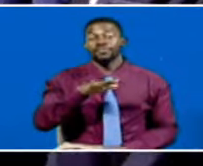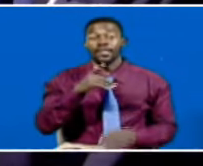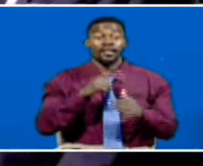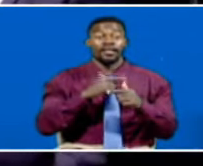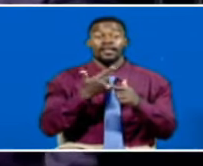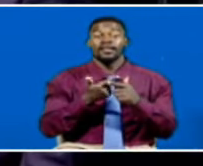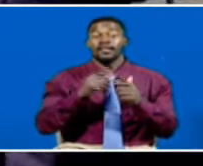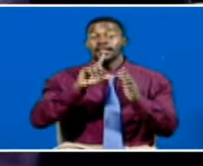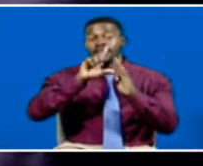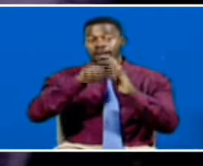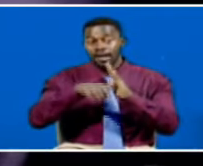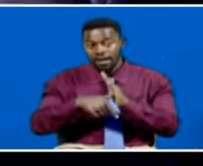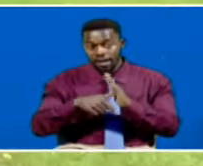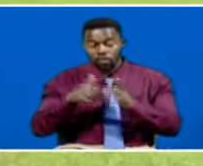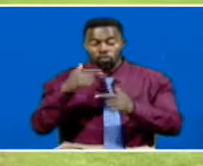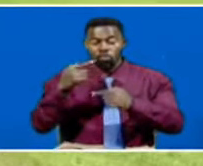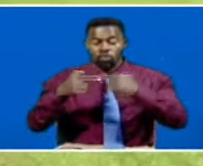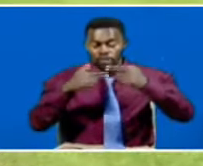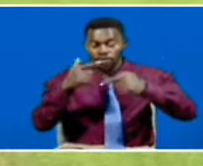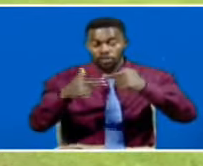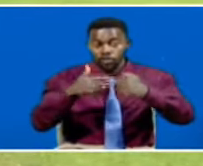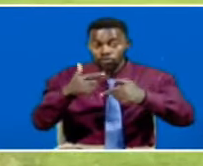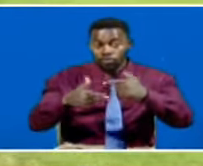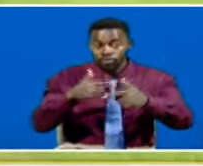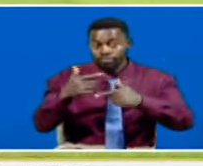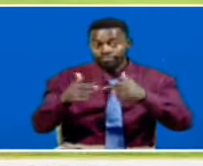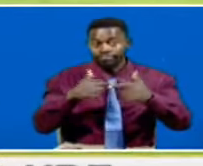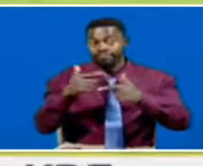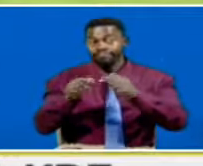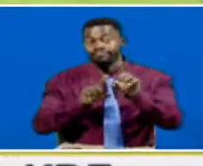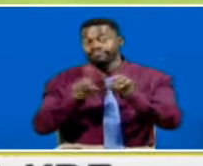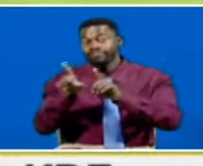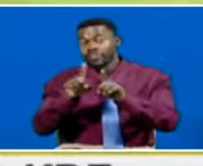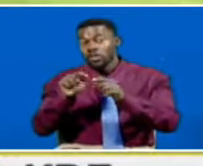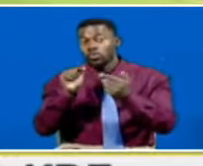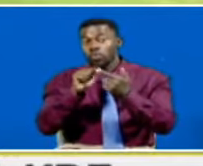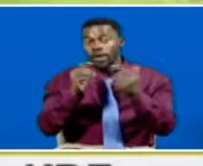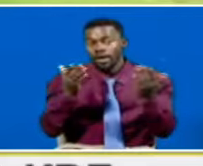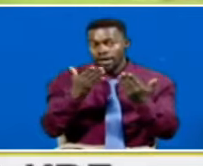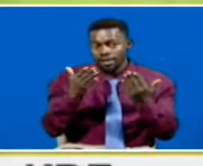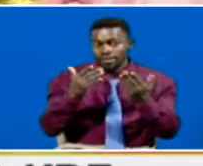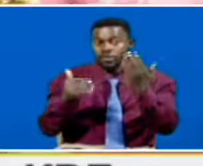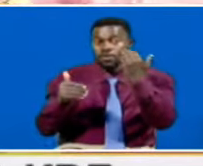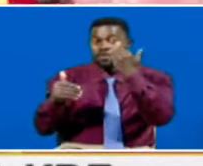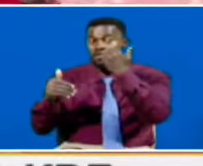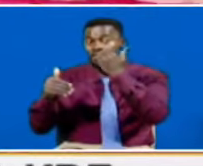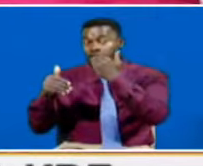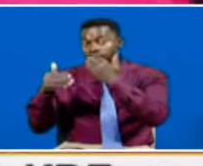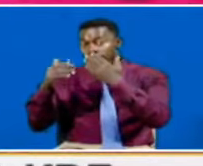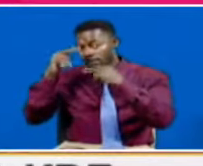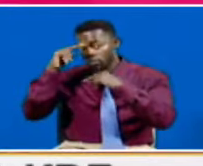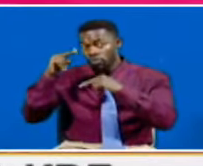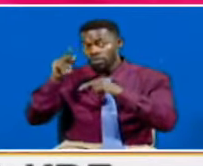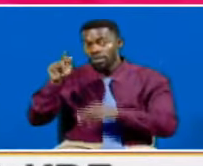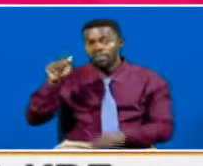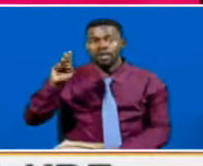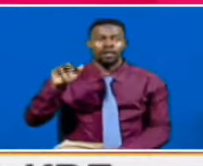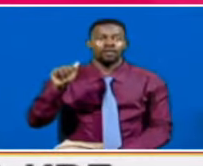Kisha msafara ukaanzia hapo kuelekea katika chuo kikuu cha Kabarak kwa ibada ya mazishi.